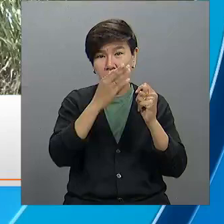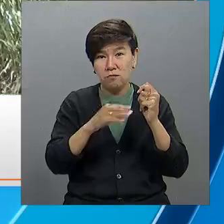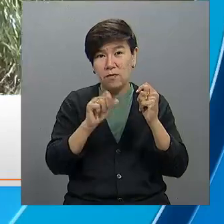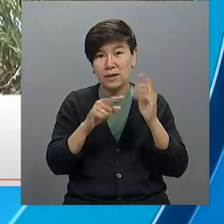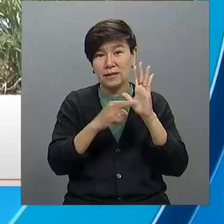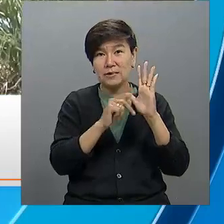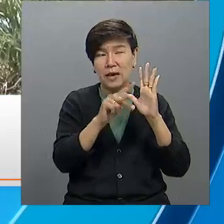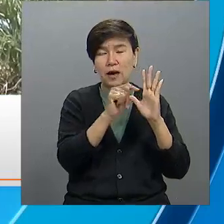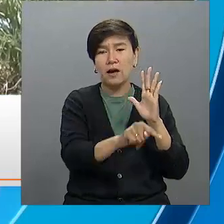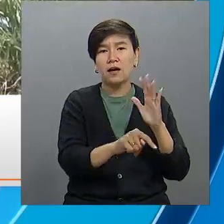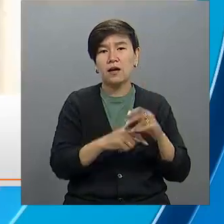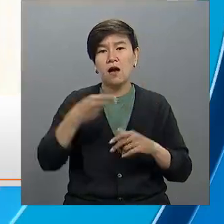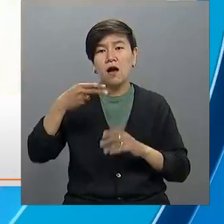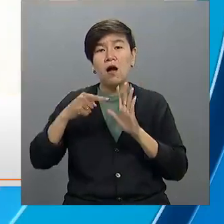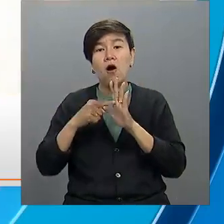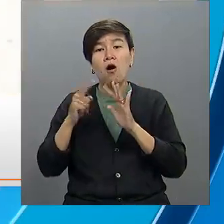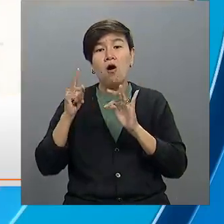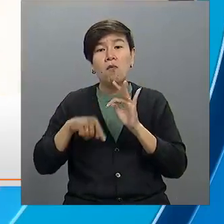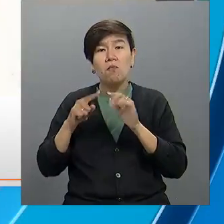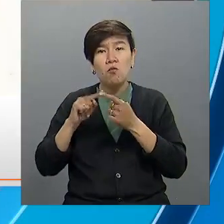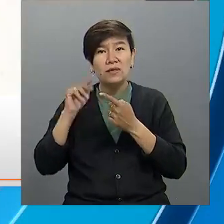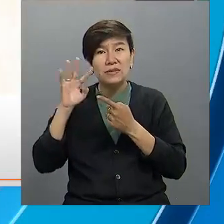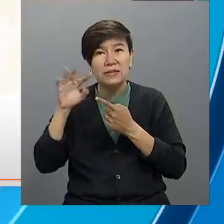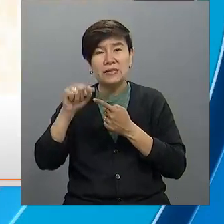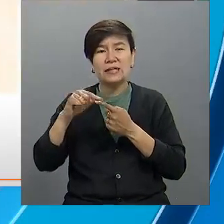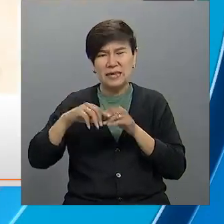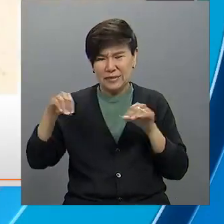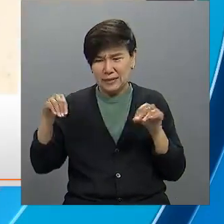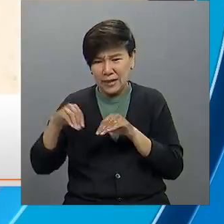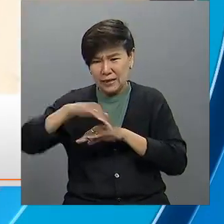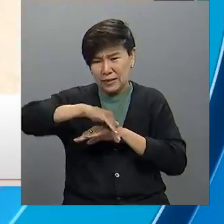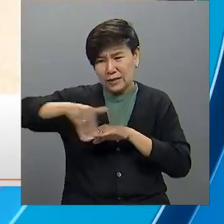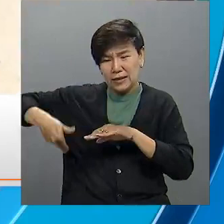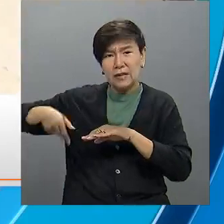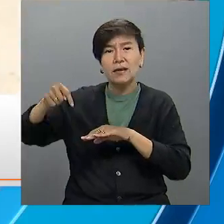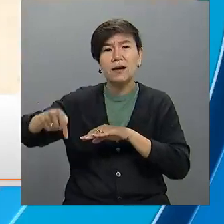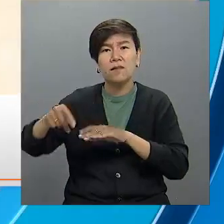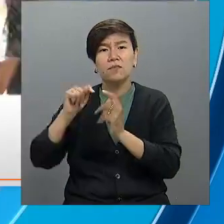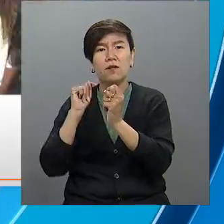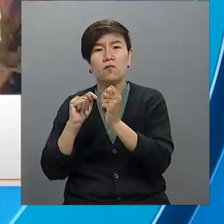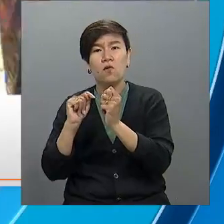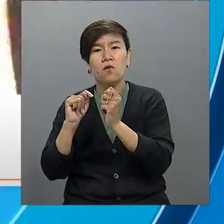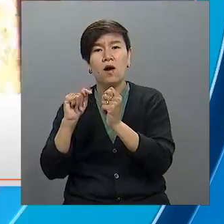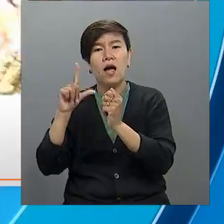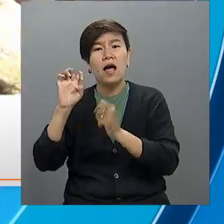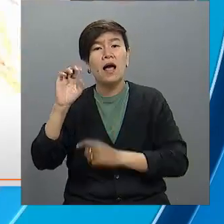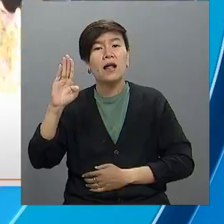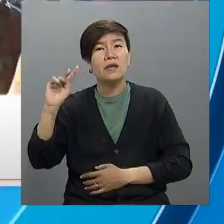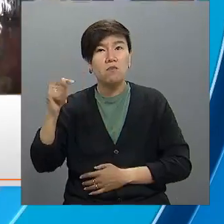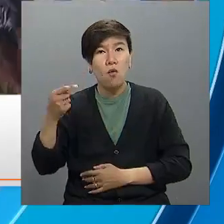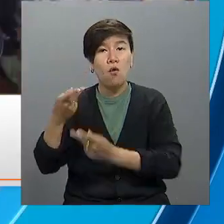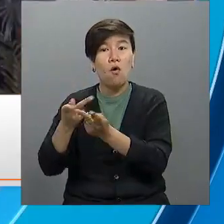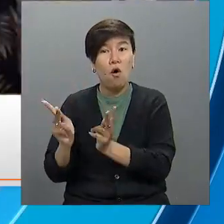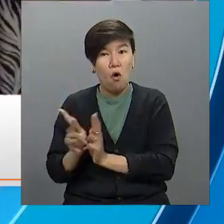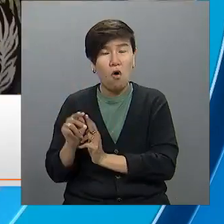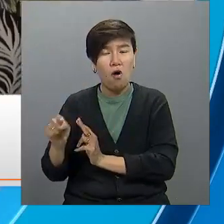หมู่ที่4เนี่ยเป็นเขตแดนต่อระหว่างตำบลเกาะลิบงพอดีนะครับซึ่งเ